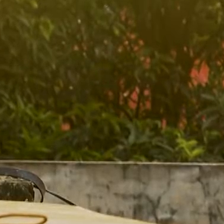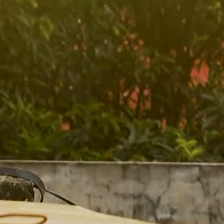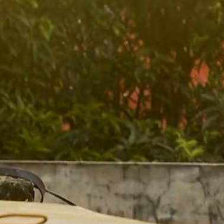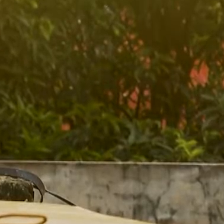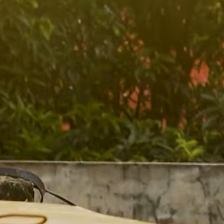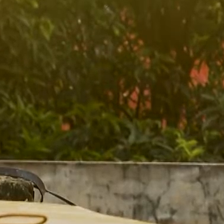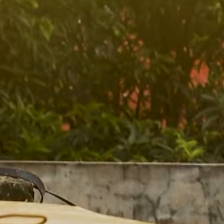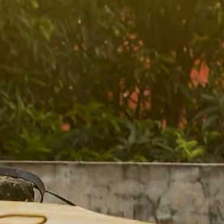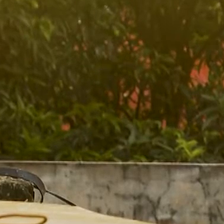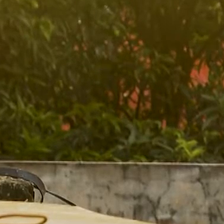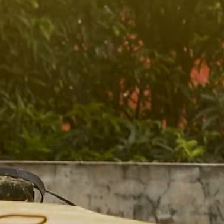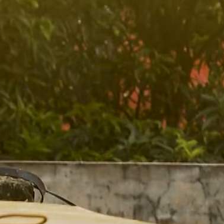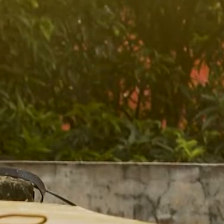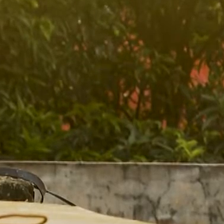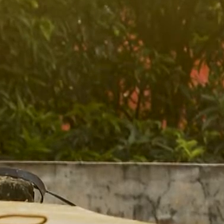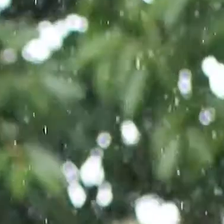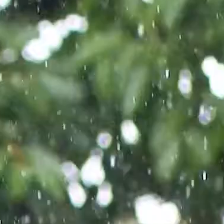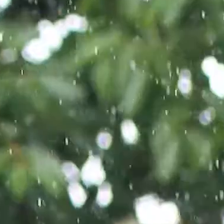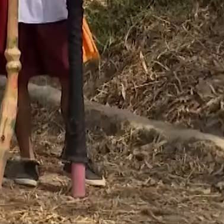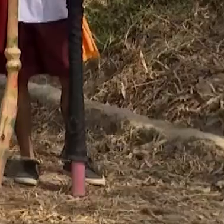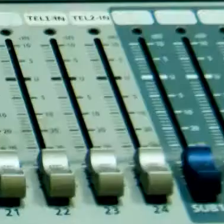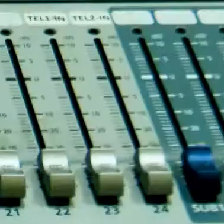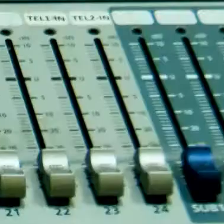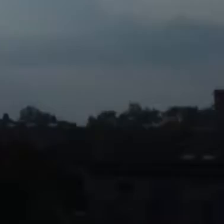प्रकृति संस्कृति र प्रविधिका कुरा